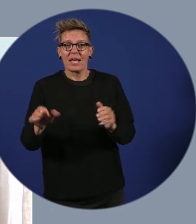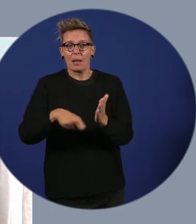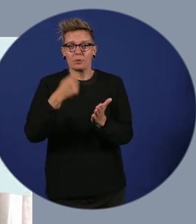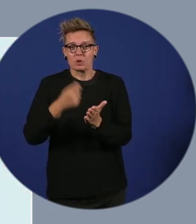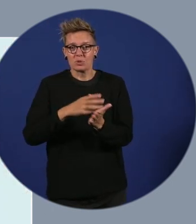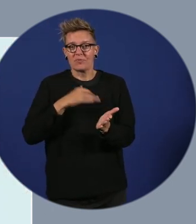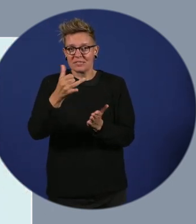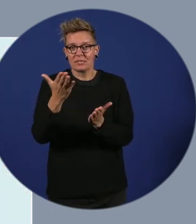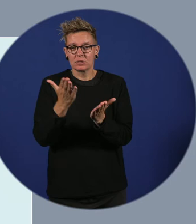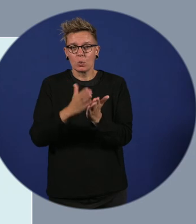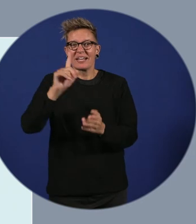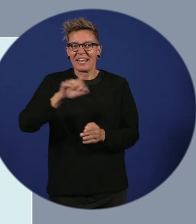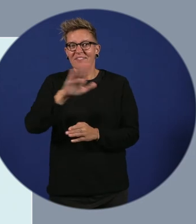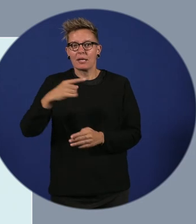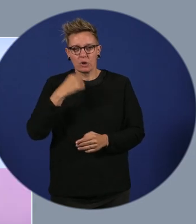Glöm inte att kräva er röst.